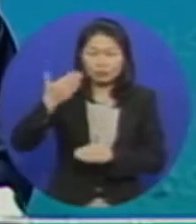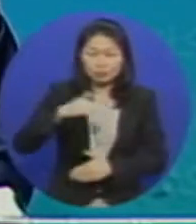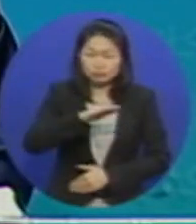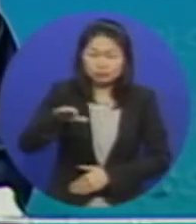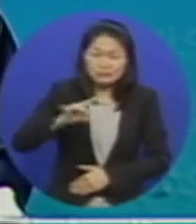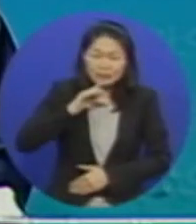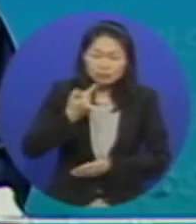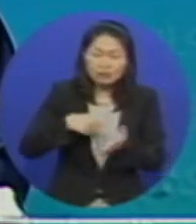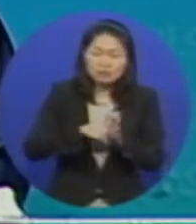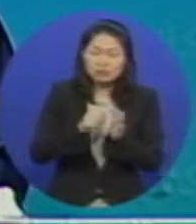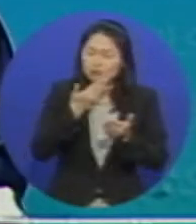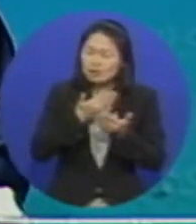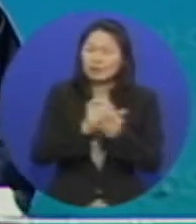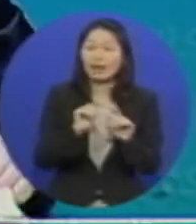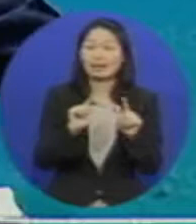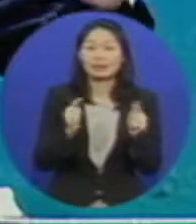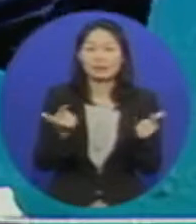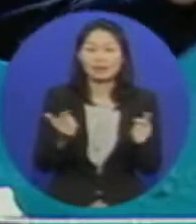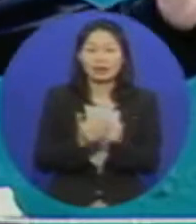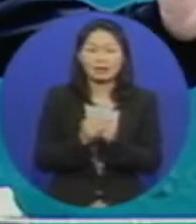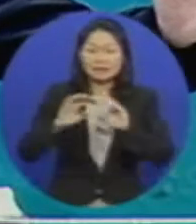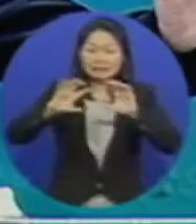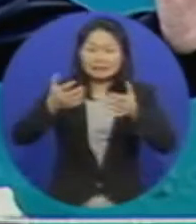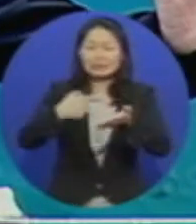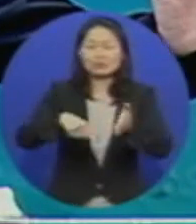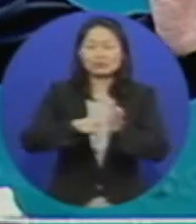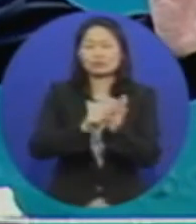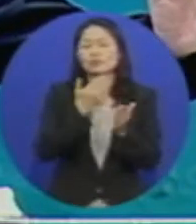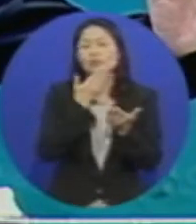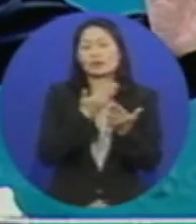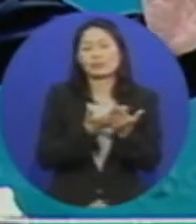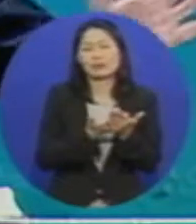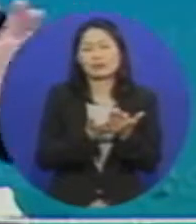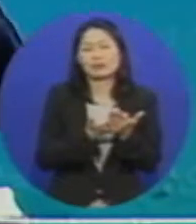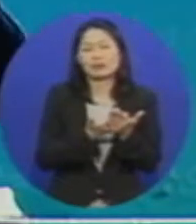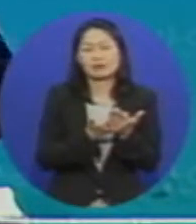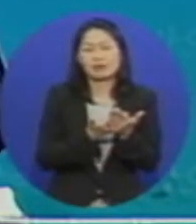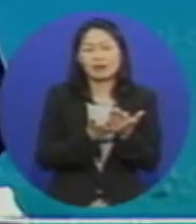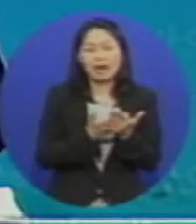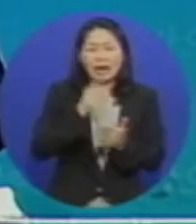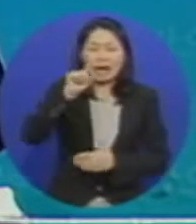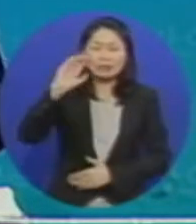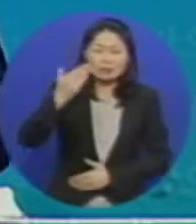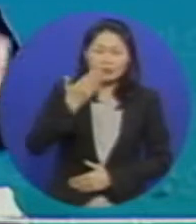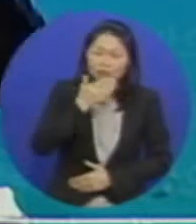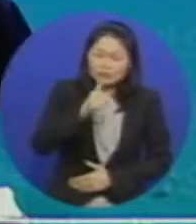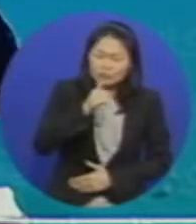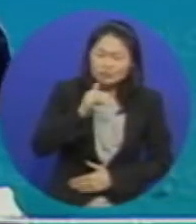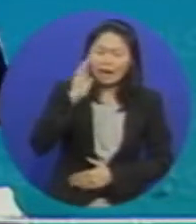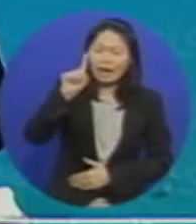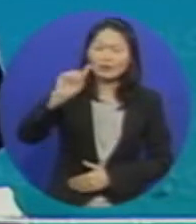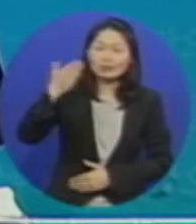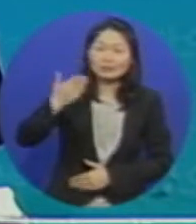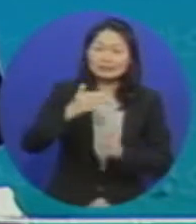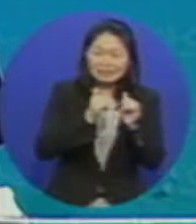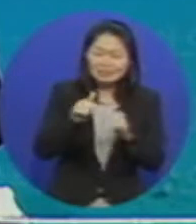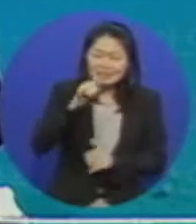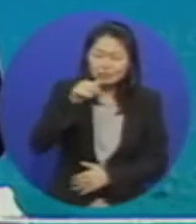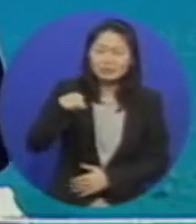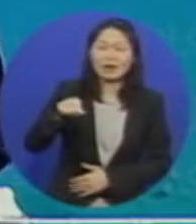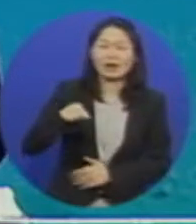중요한 게 아니에요 재상을 위해서 중요해요 1 들 수 있구나 1 되는 사람들이